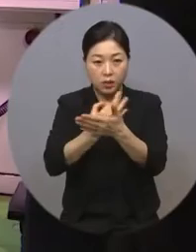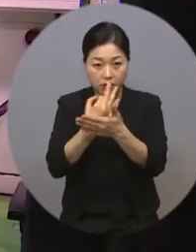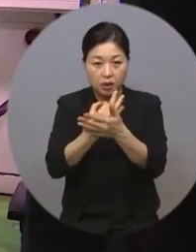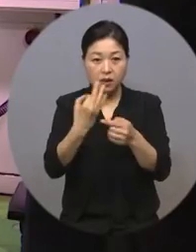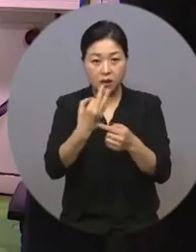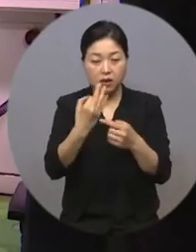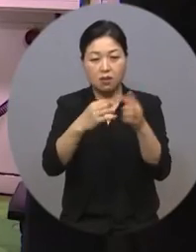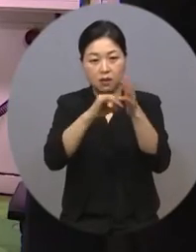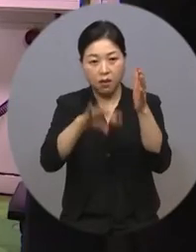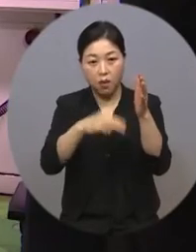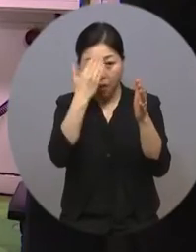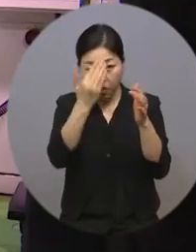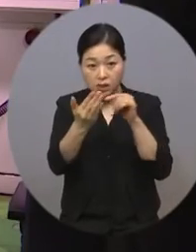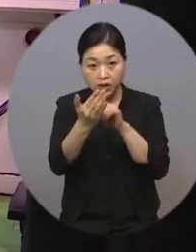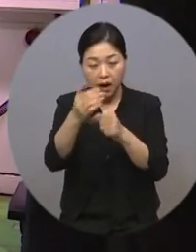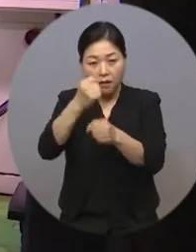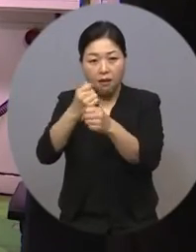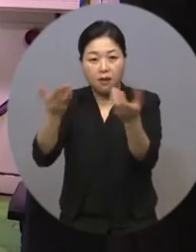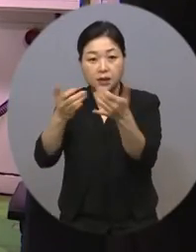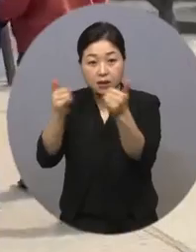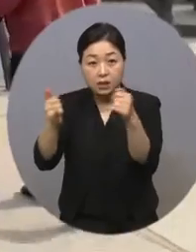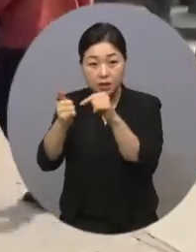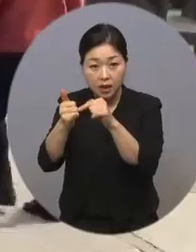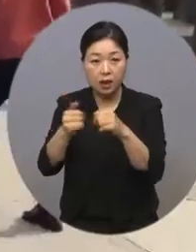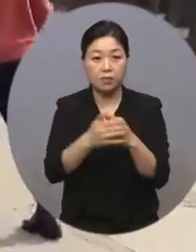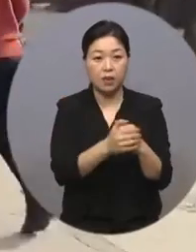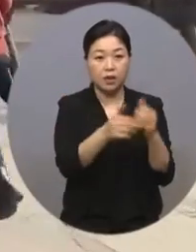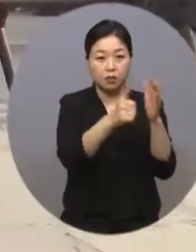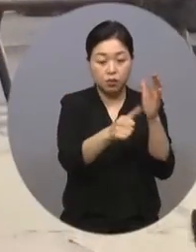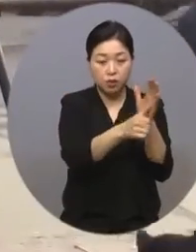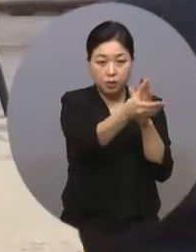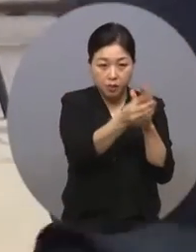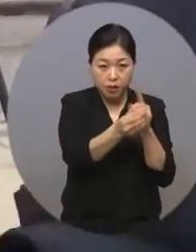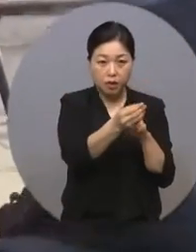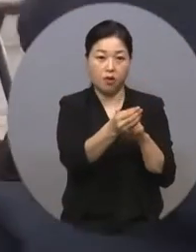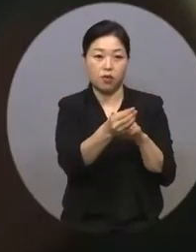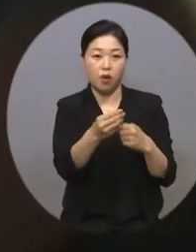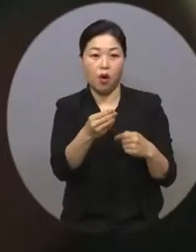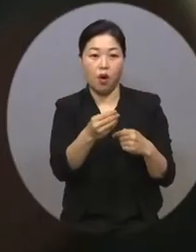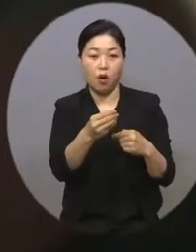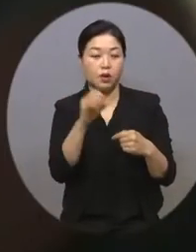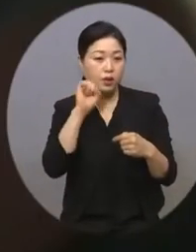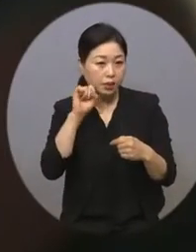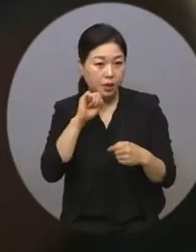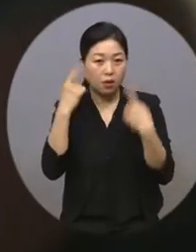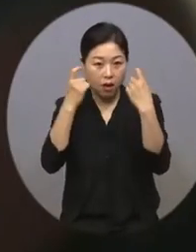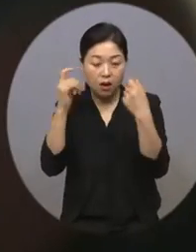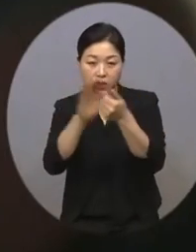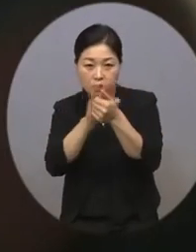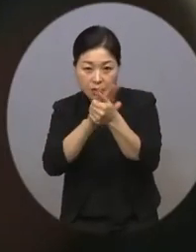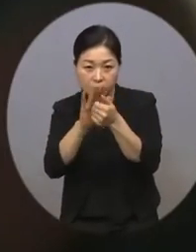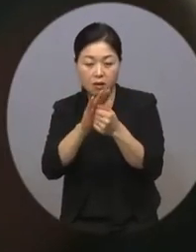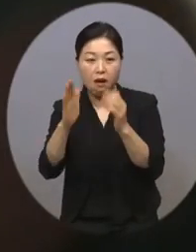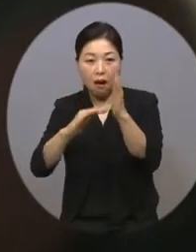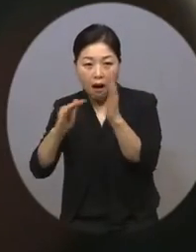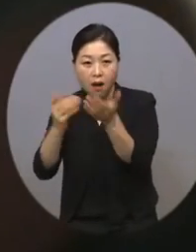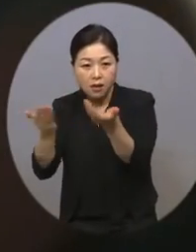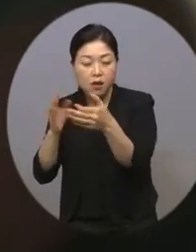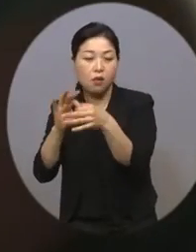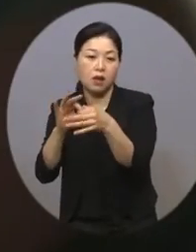생산직 근로자의 범위에 상품 되어 여가 관광 서비스업 종사자 및 가사 관련 반숙 노 무직 등 을